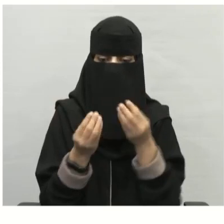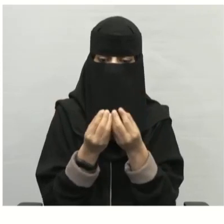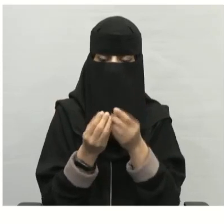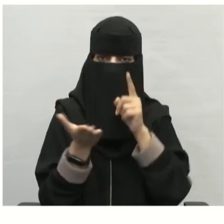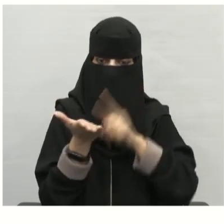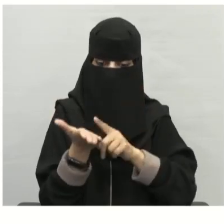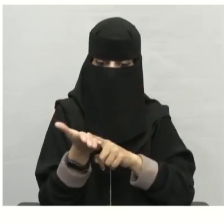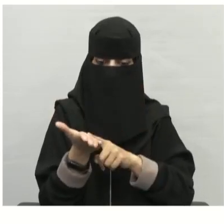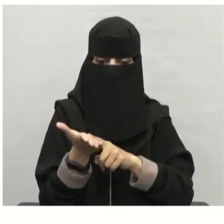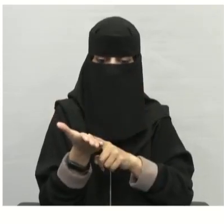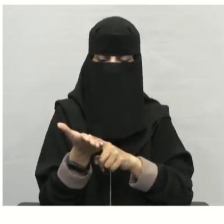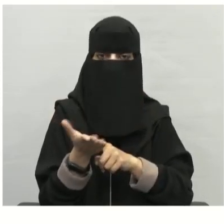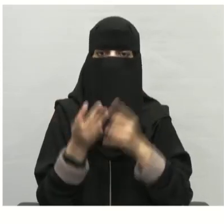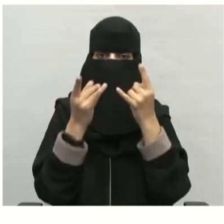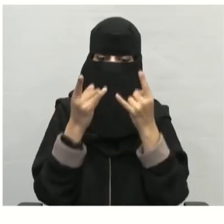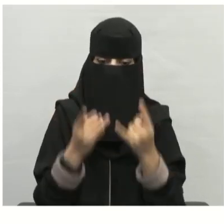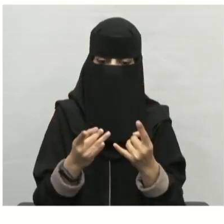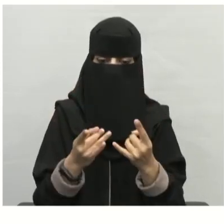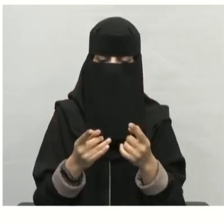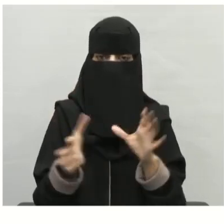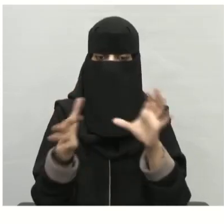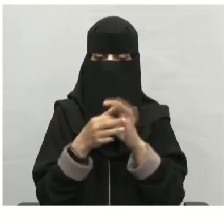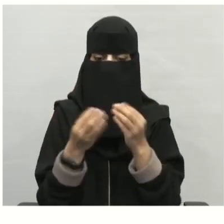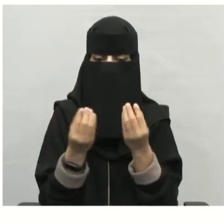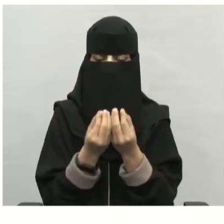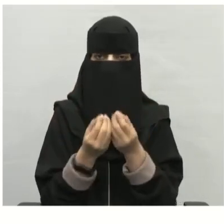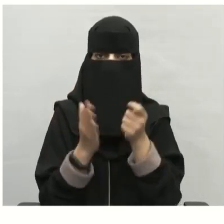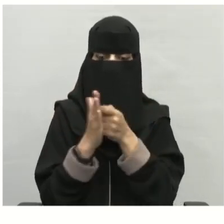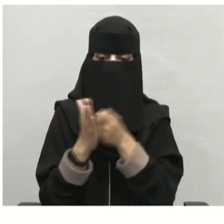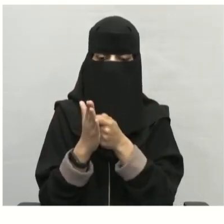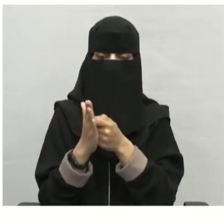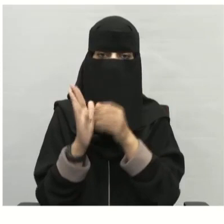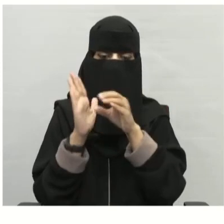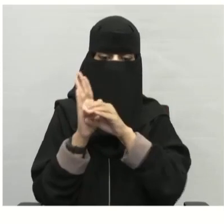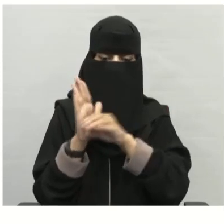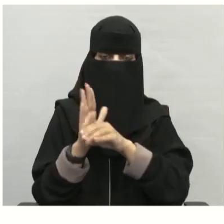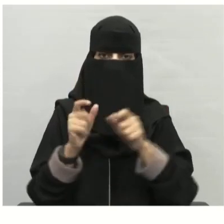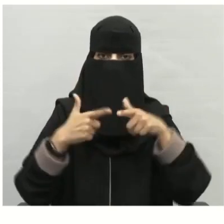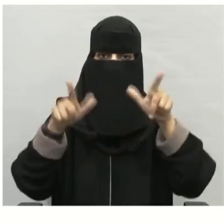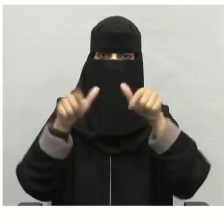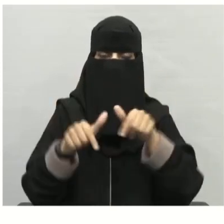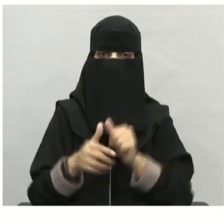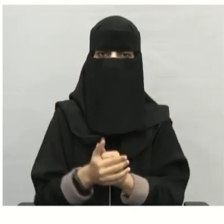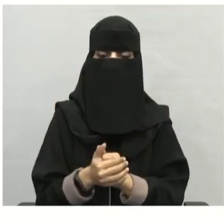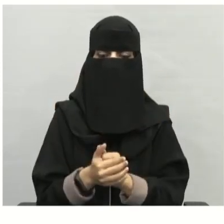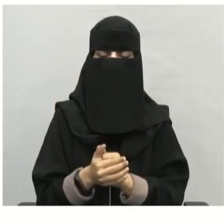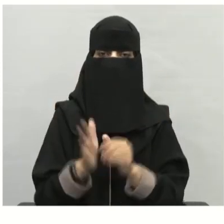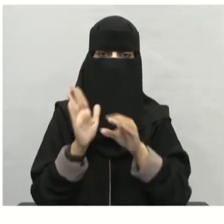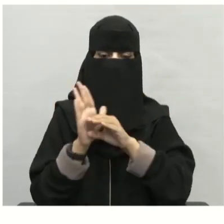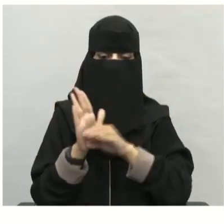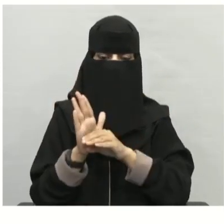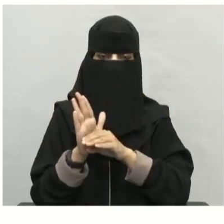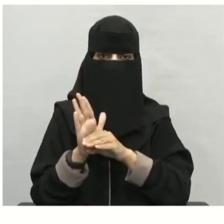حقيقيا وصحيحا وفقا لما هو مدون على المنتج ومعلن على بطاقه